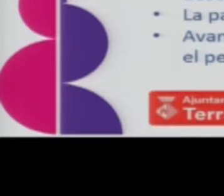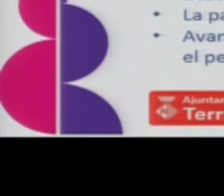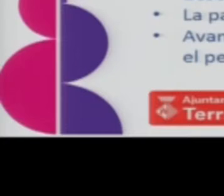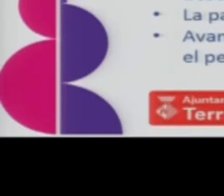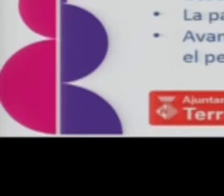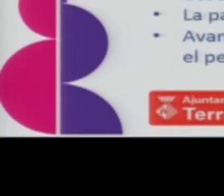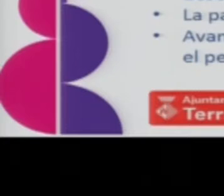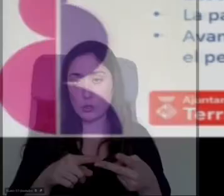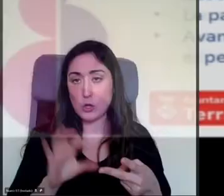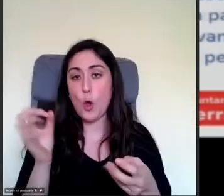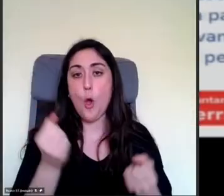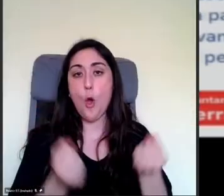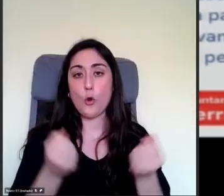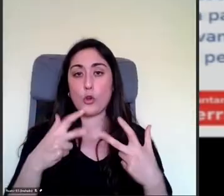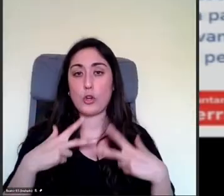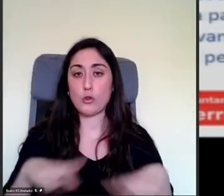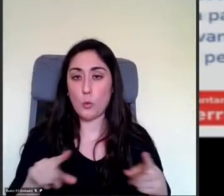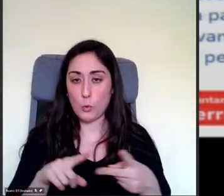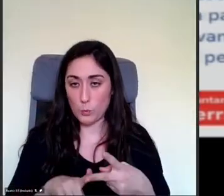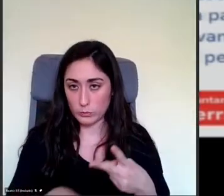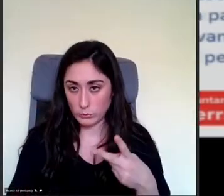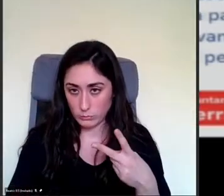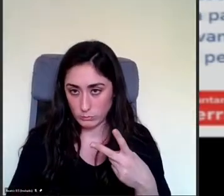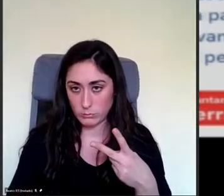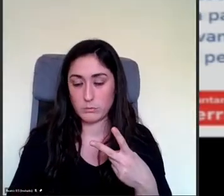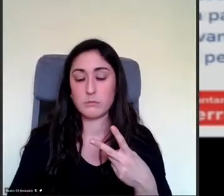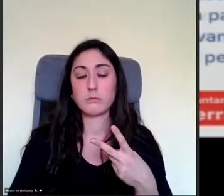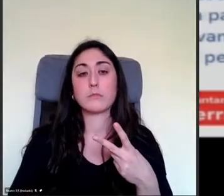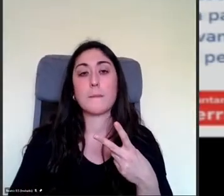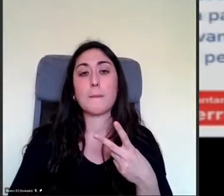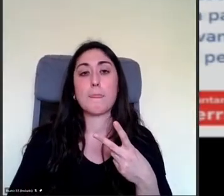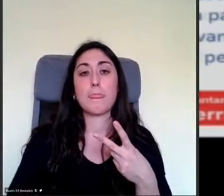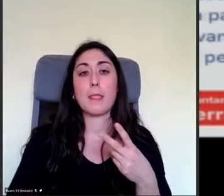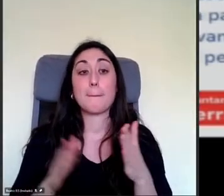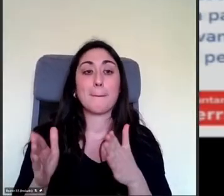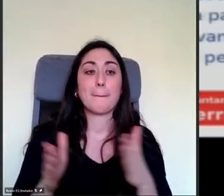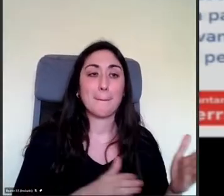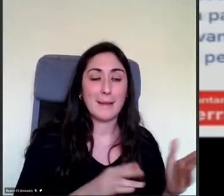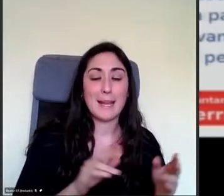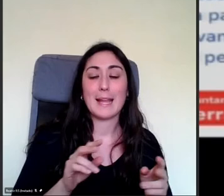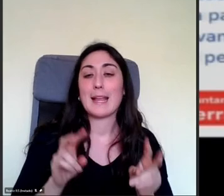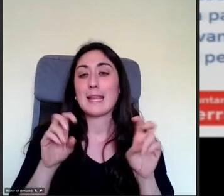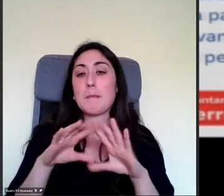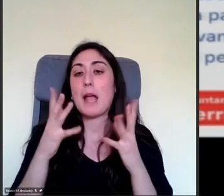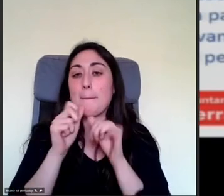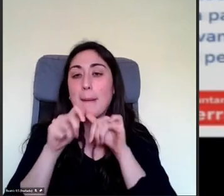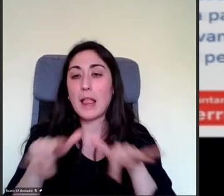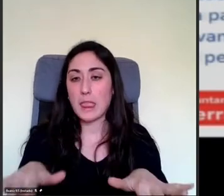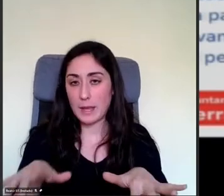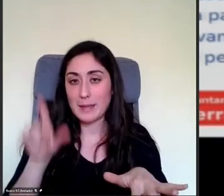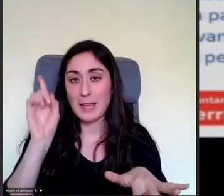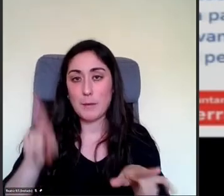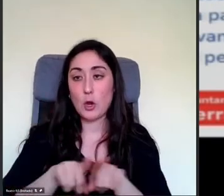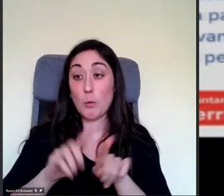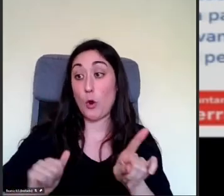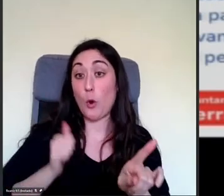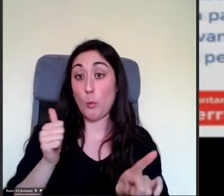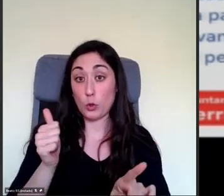cotxe autònom, d'acord? També la pandèmia ha estat una oportunitat